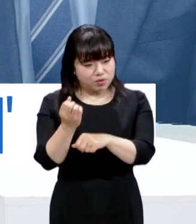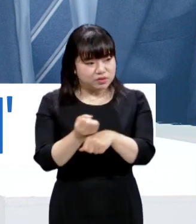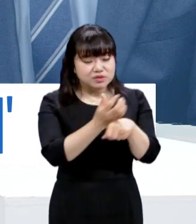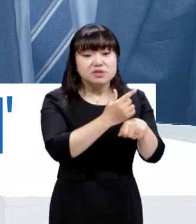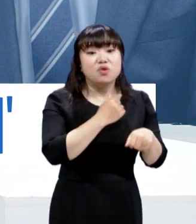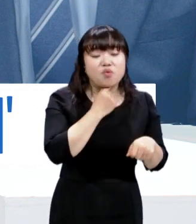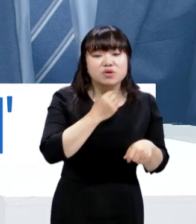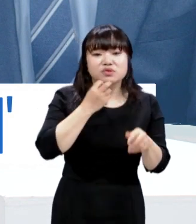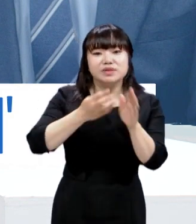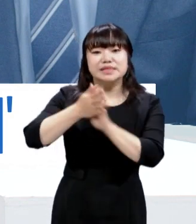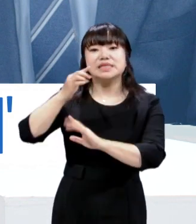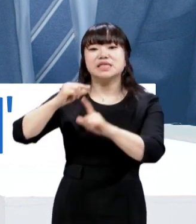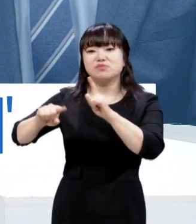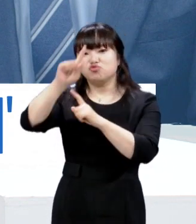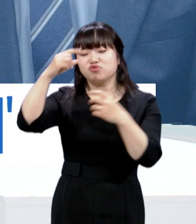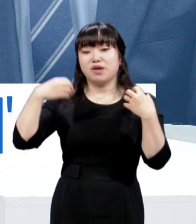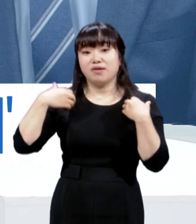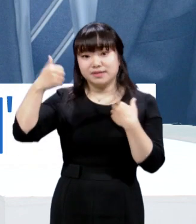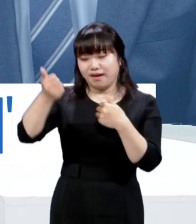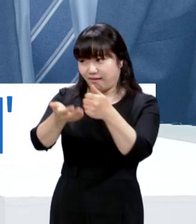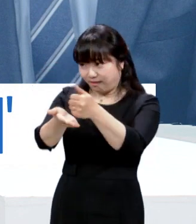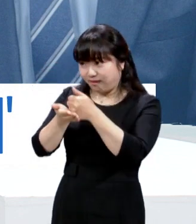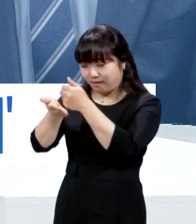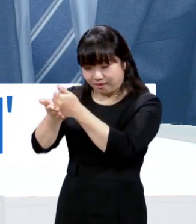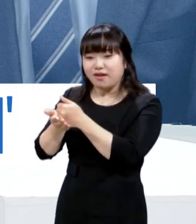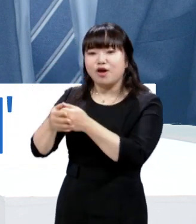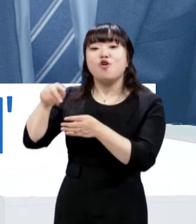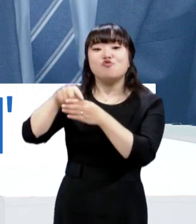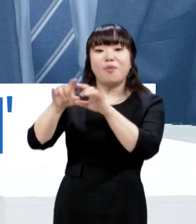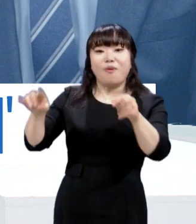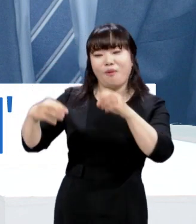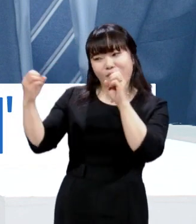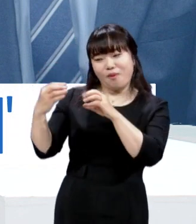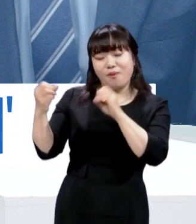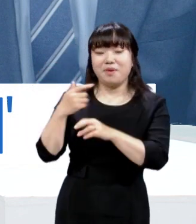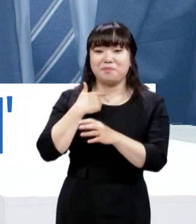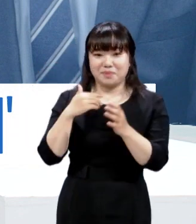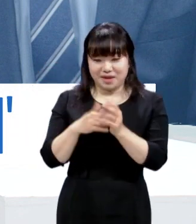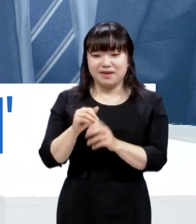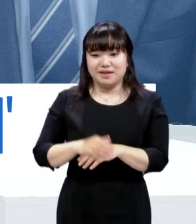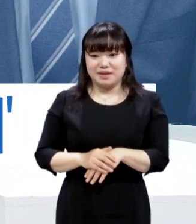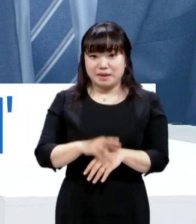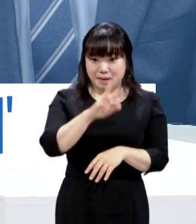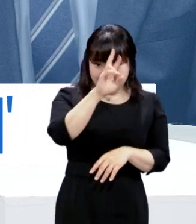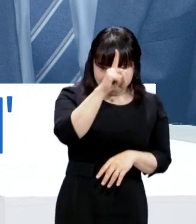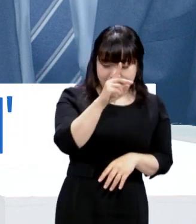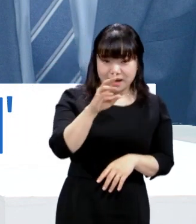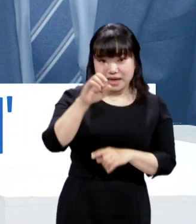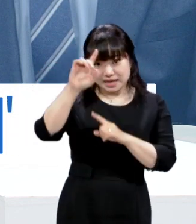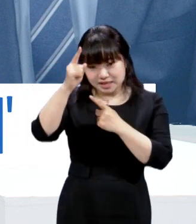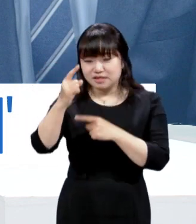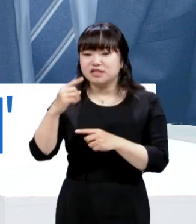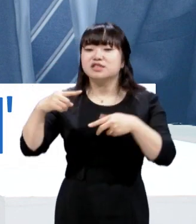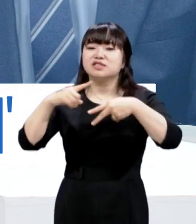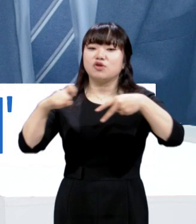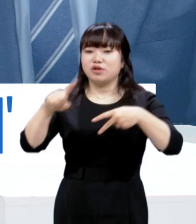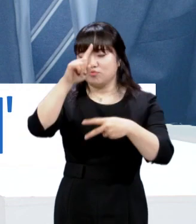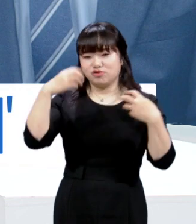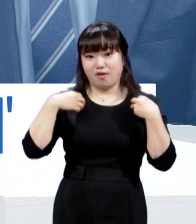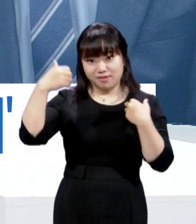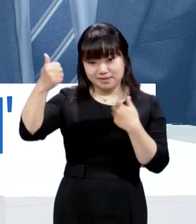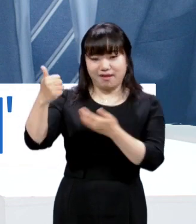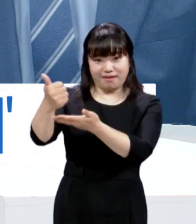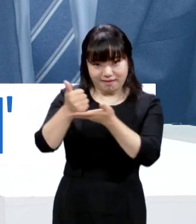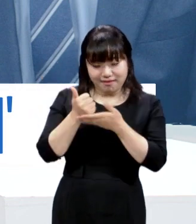이 서울의 일부 구청장 후보 들을 초청해 대담 을 진행했습니다 어 먼저 히바 공개 이상 원두 서대문구청 다 후보도